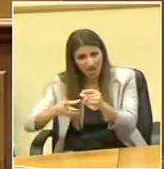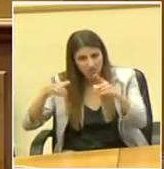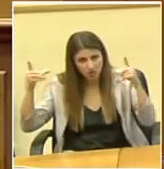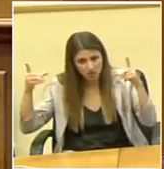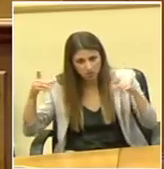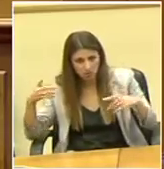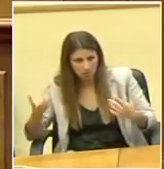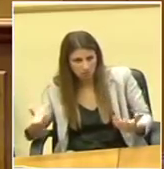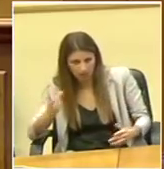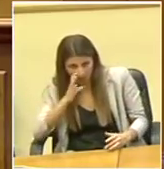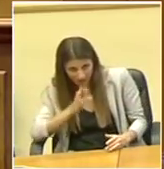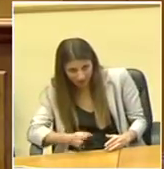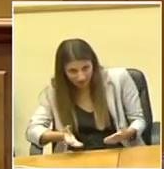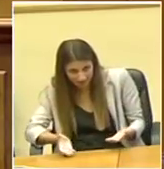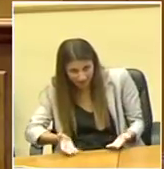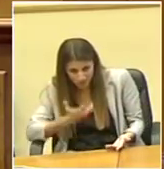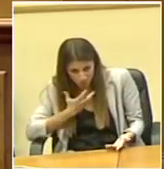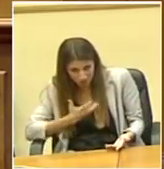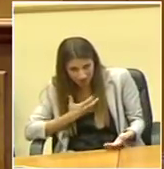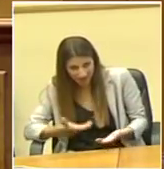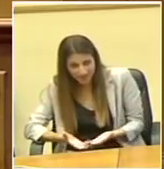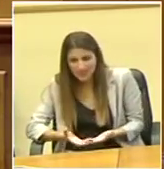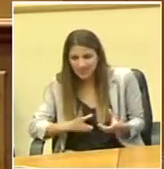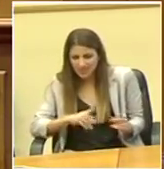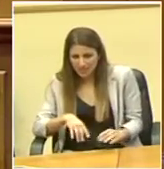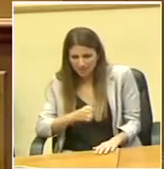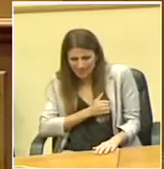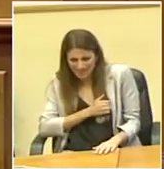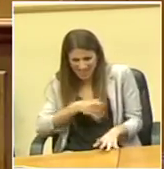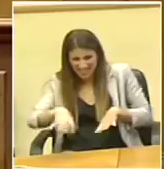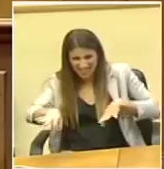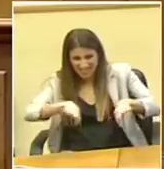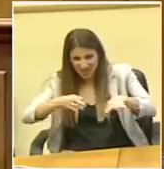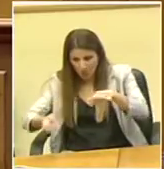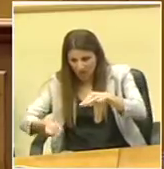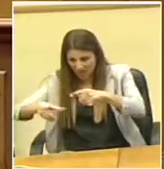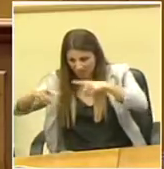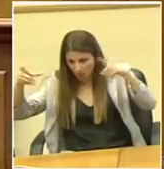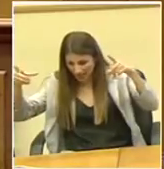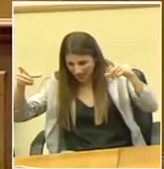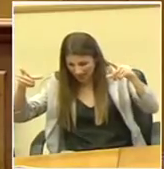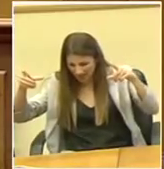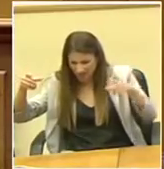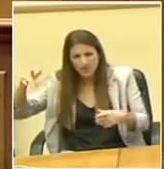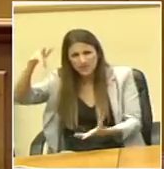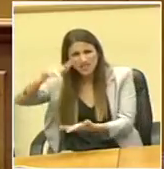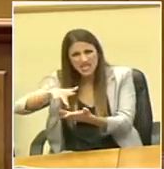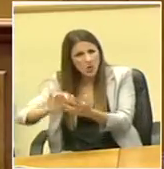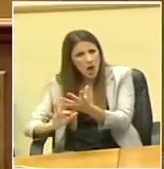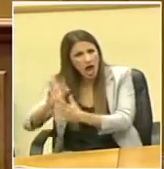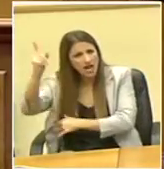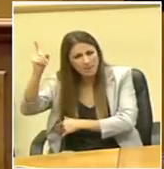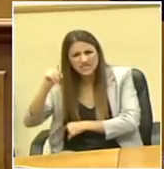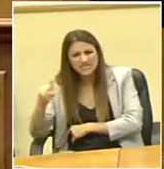Αλήθεια? Πιστεύετε δηλαδή ότι το σχέδιο της Νέας Δημοκρατίας έχει στον κορμό της ανάπτυξης και όχι